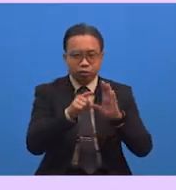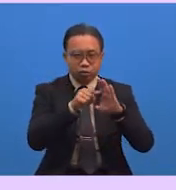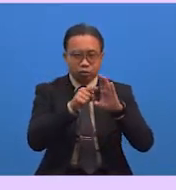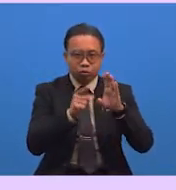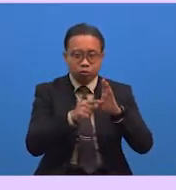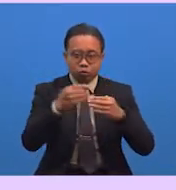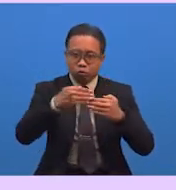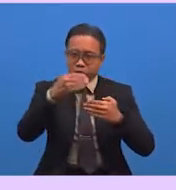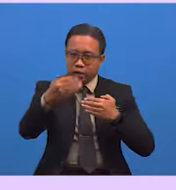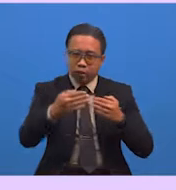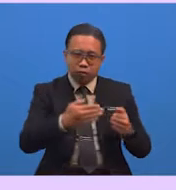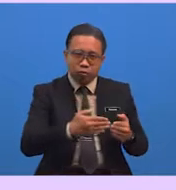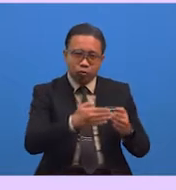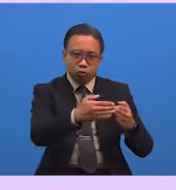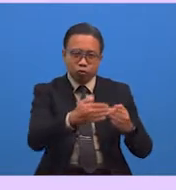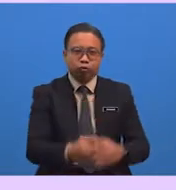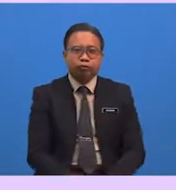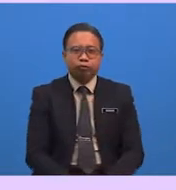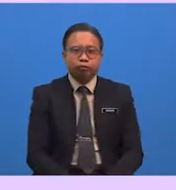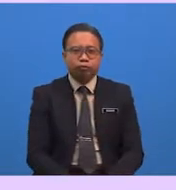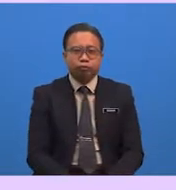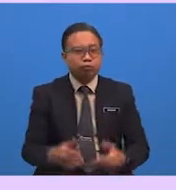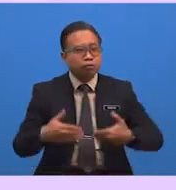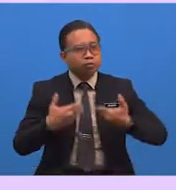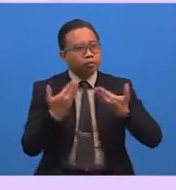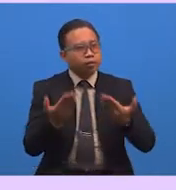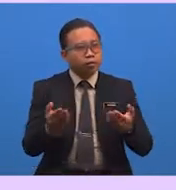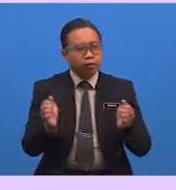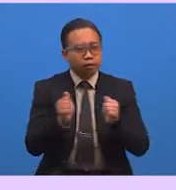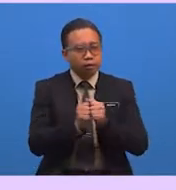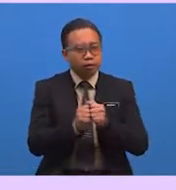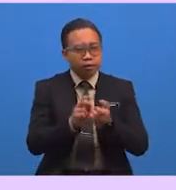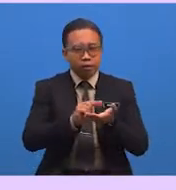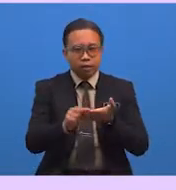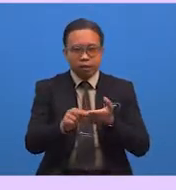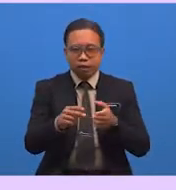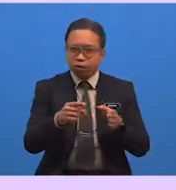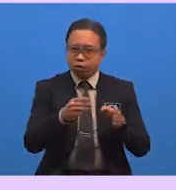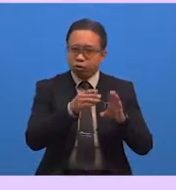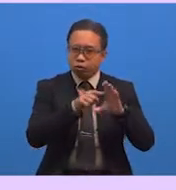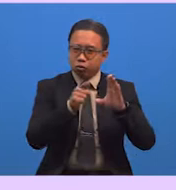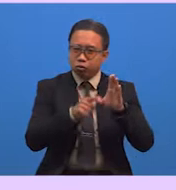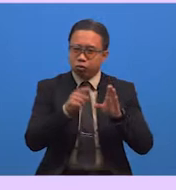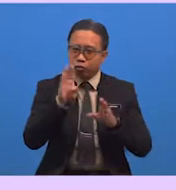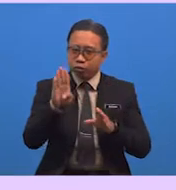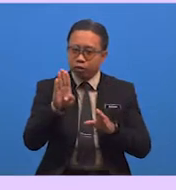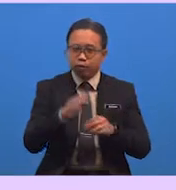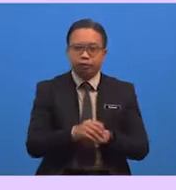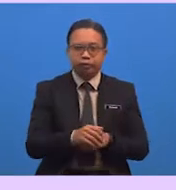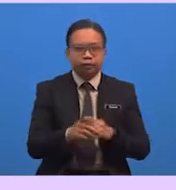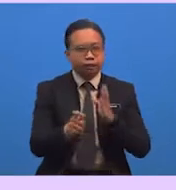sudut bertentang bucu. Bagaimana pula dengan nilai sudut B? Sudut